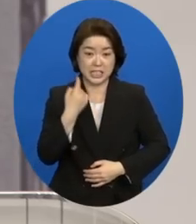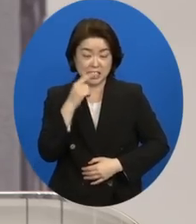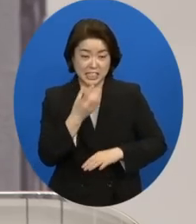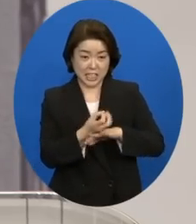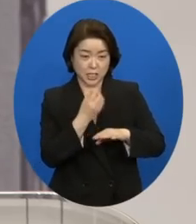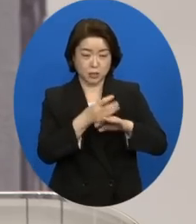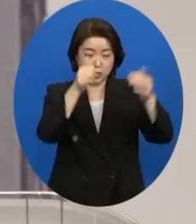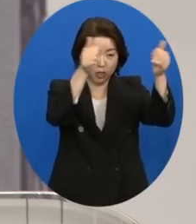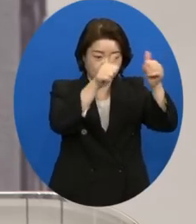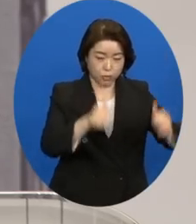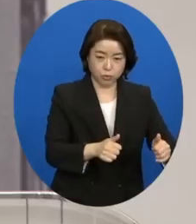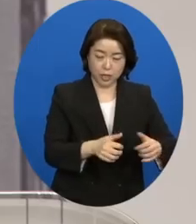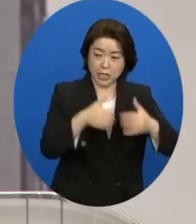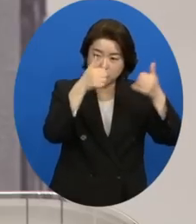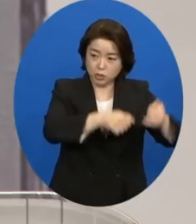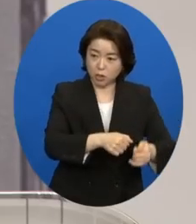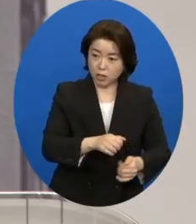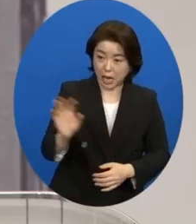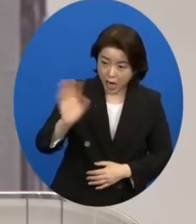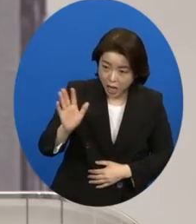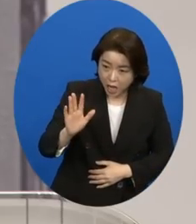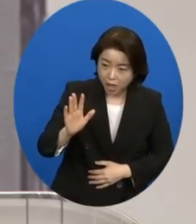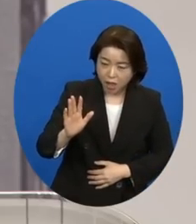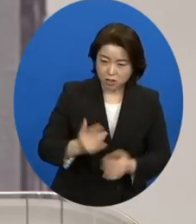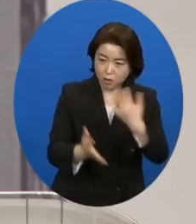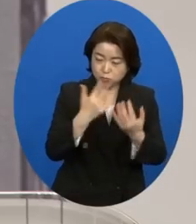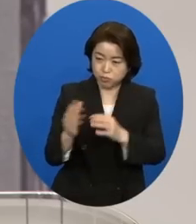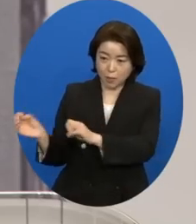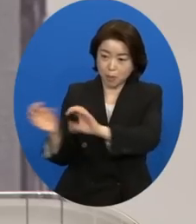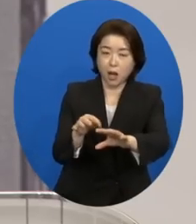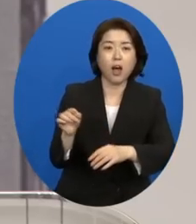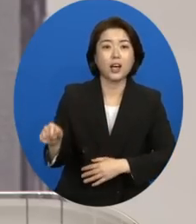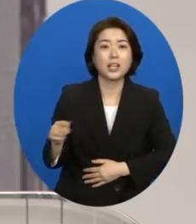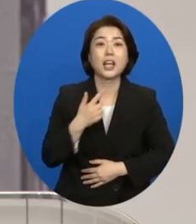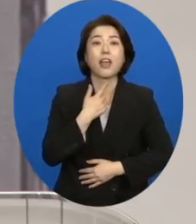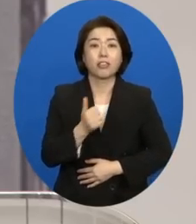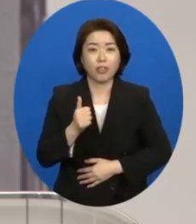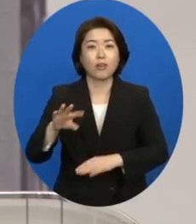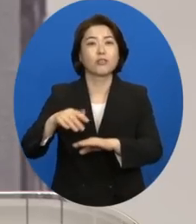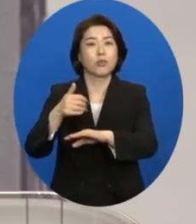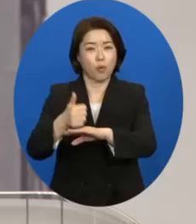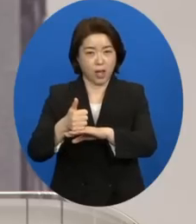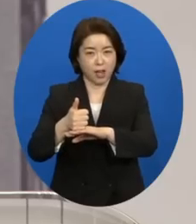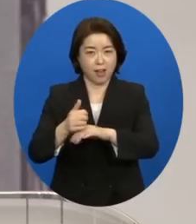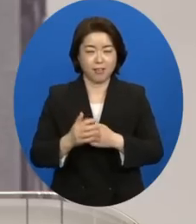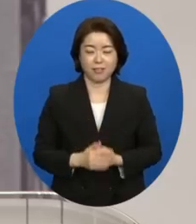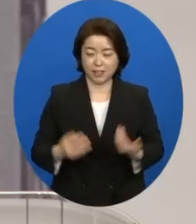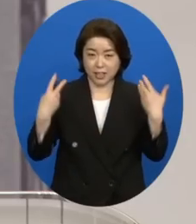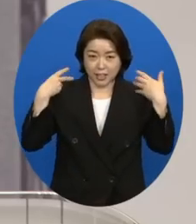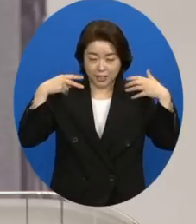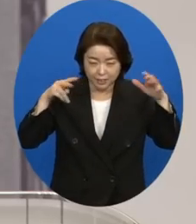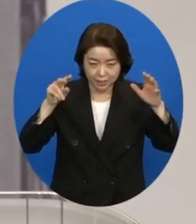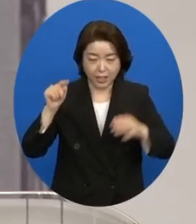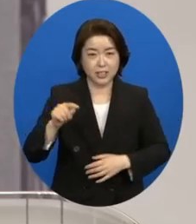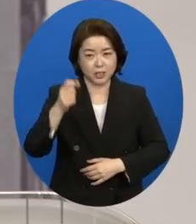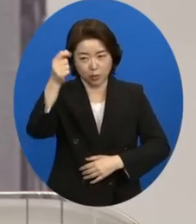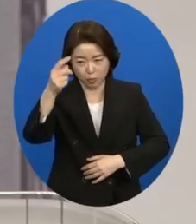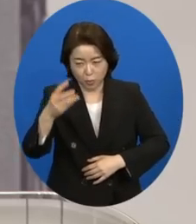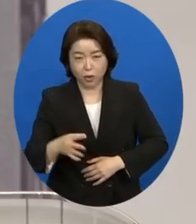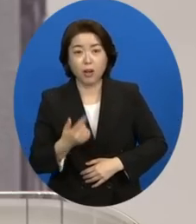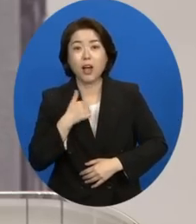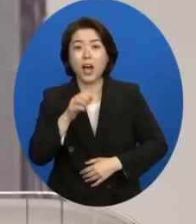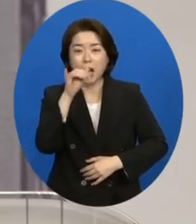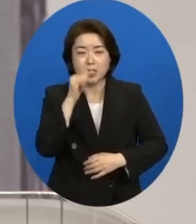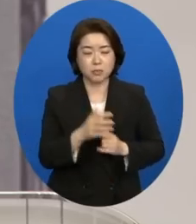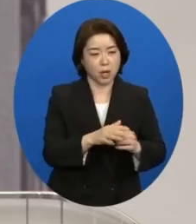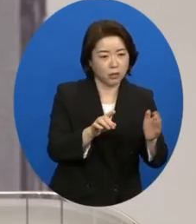풀물에 던져넣는 이런 왕이잖아요 그동안 다니엘의 수차례 하나님에 대해서 얘기를 했지만 믿는 거 같다가도 안 믿는